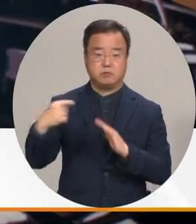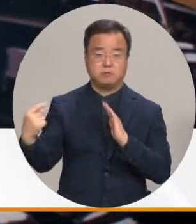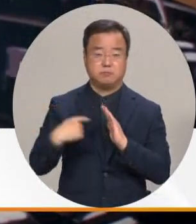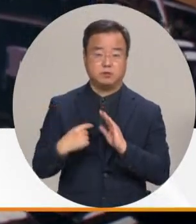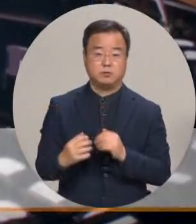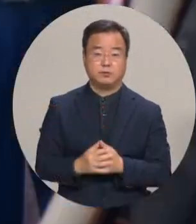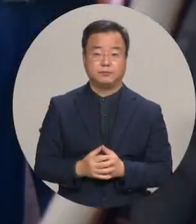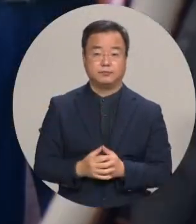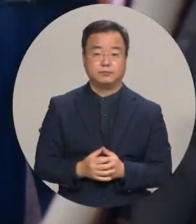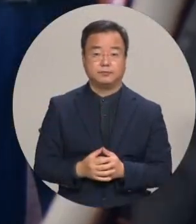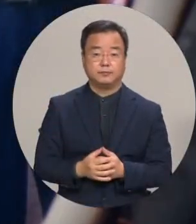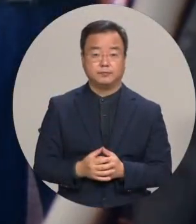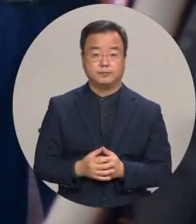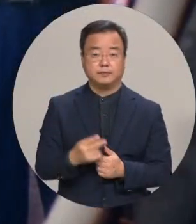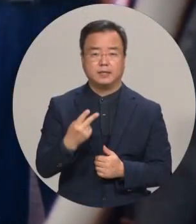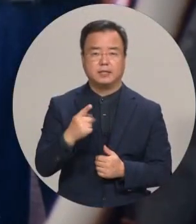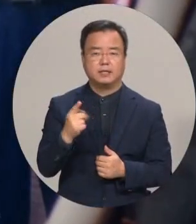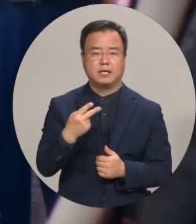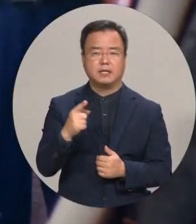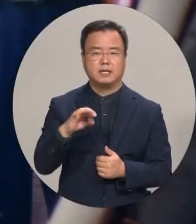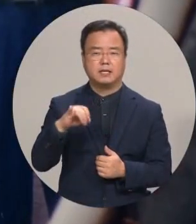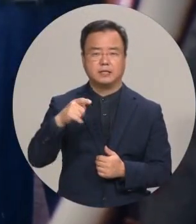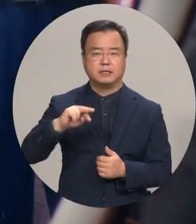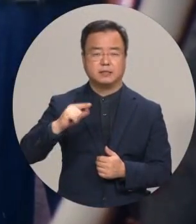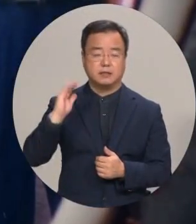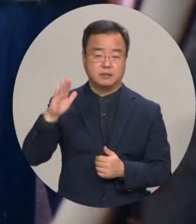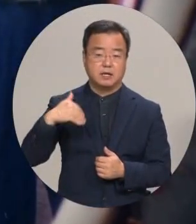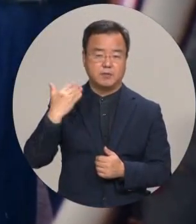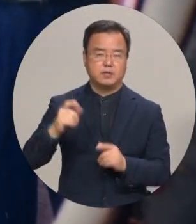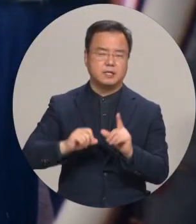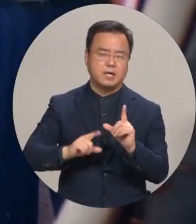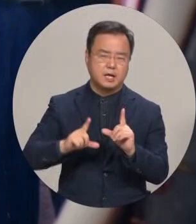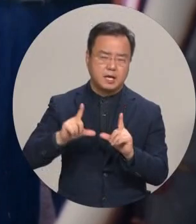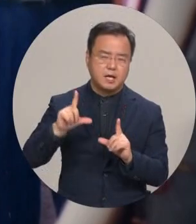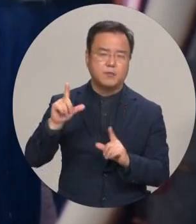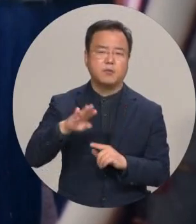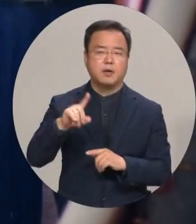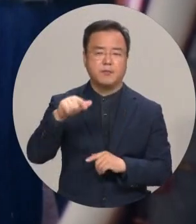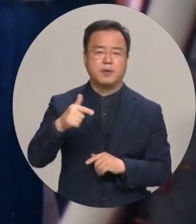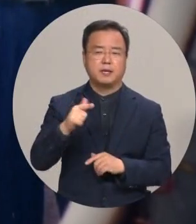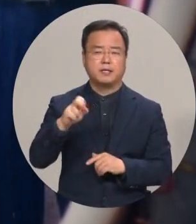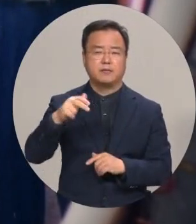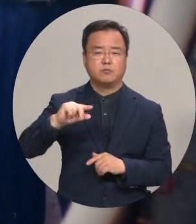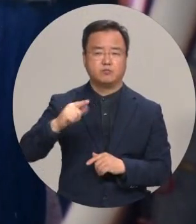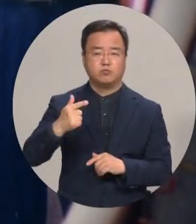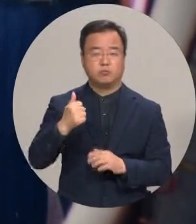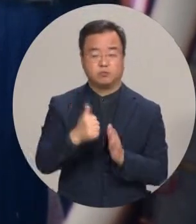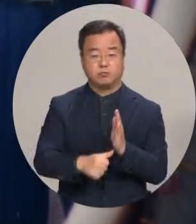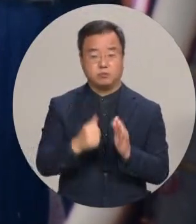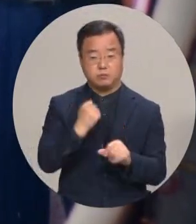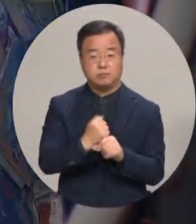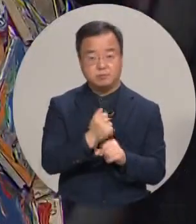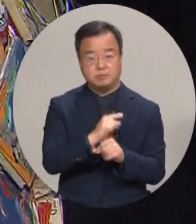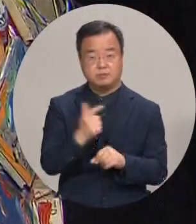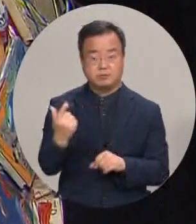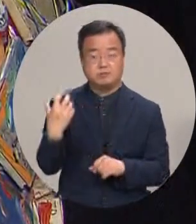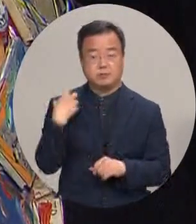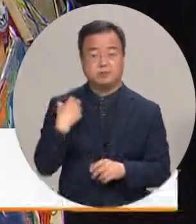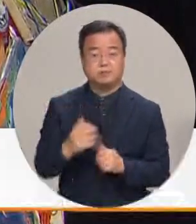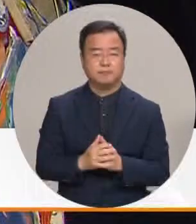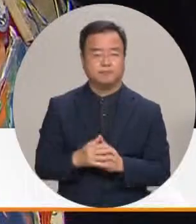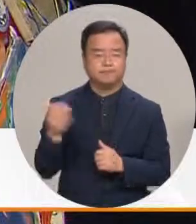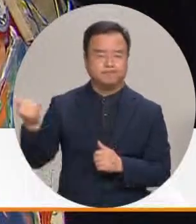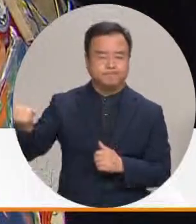오셨더라고요. 다다익선 이후 백남준의 거의 대부분의 작품을 구현한 이정성 테크니션. 전화가